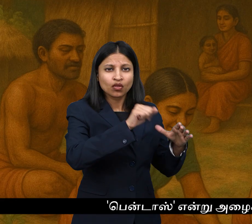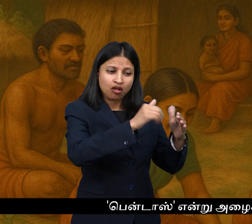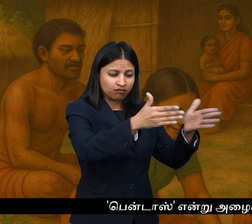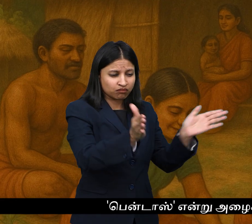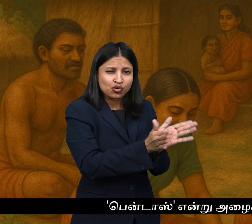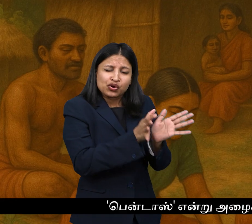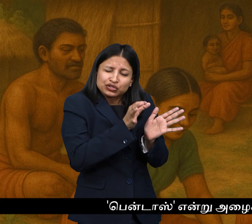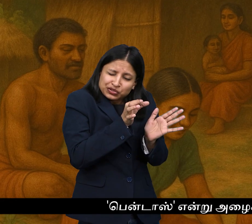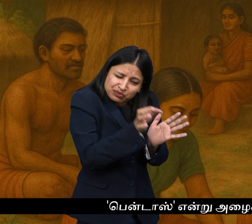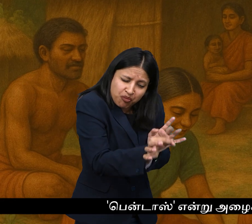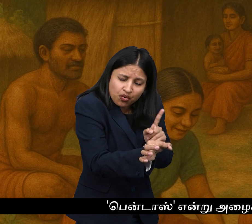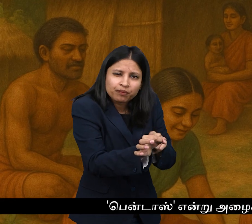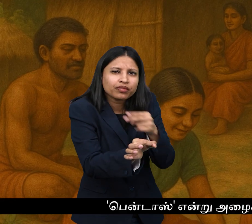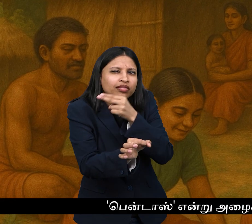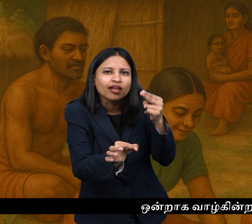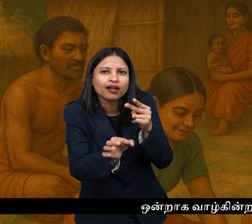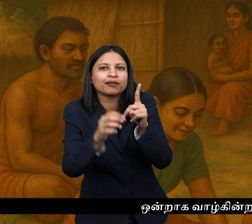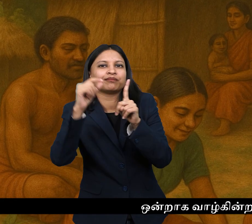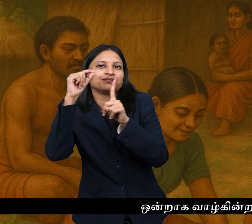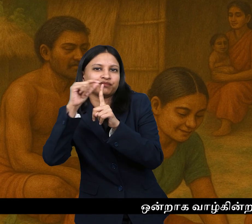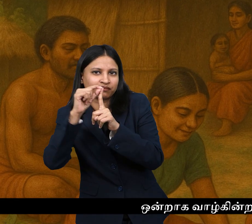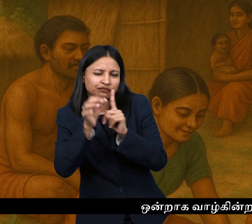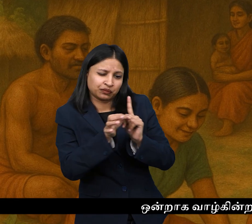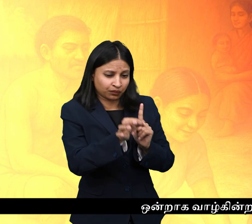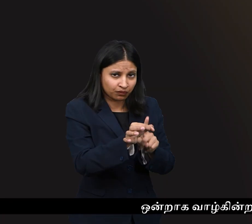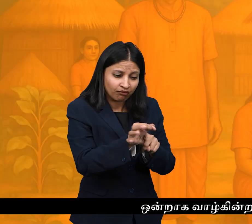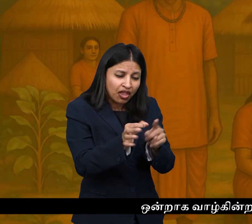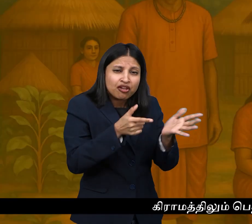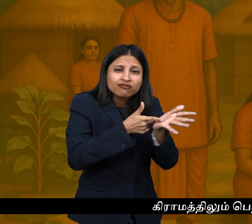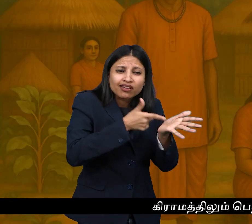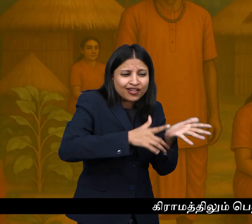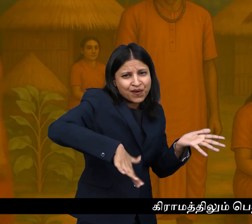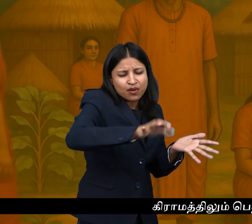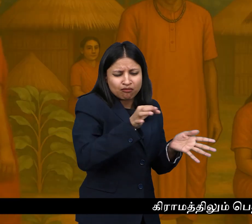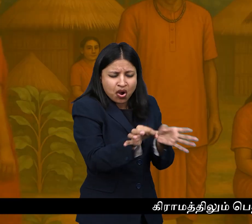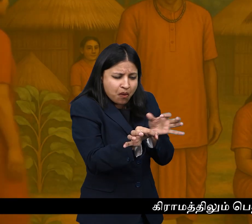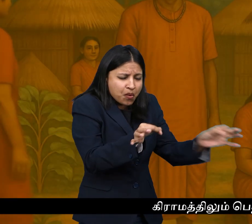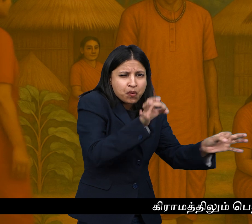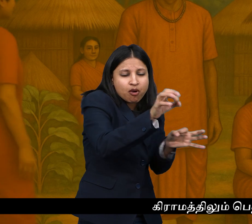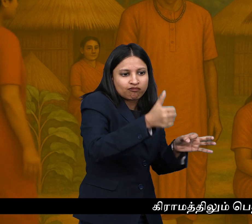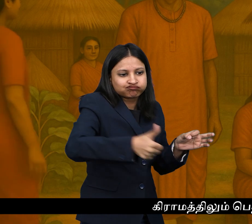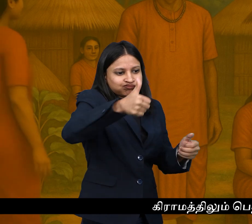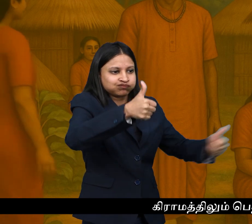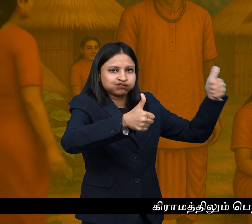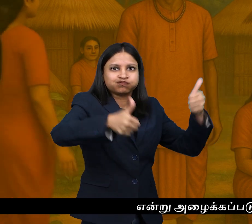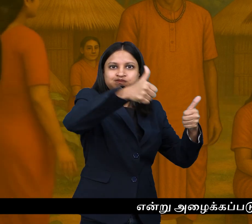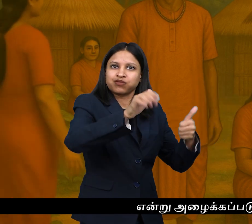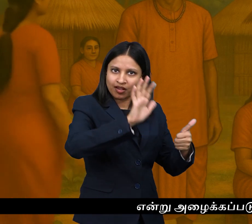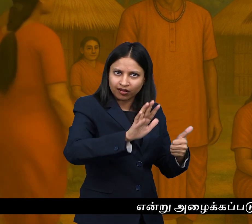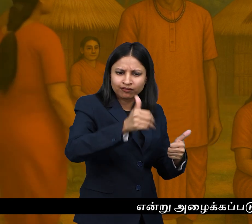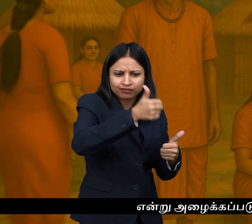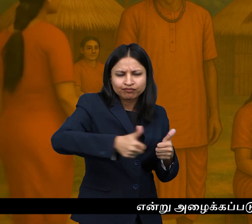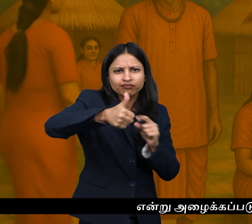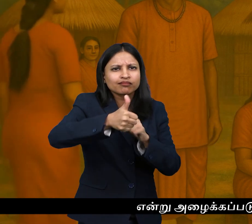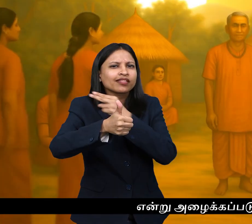என்று அழைக்கப்படும் சிறிய சமூகங்களில் ஒன்றாக வாழ்கின்றனர். மேலும் ஒவ்வொரு கிராமத்திலும் பெத்த மனுஷி,